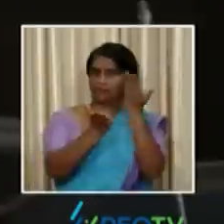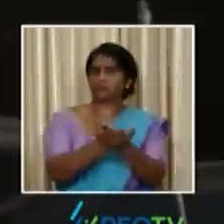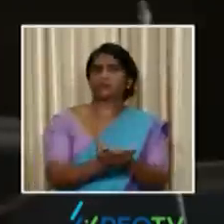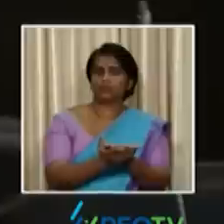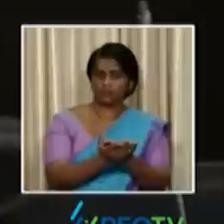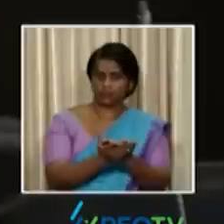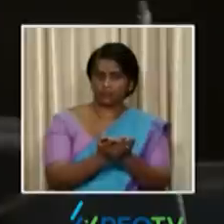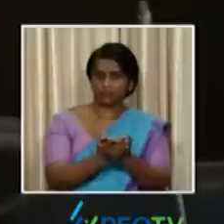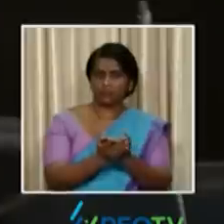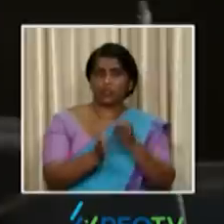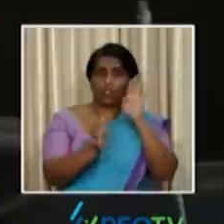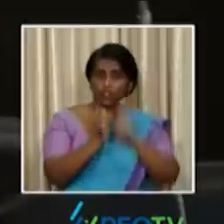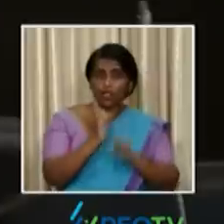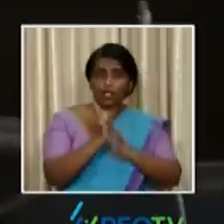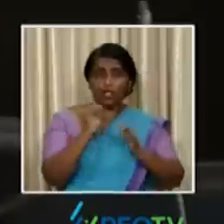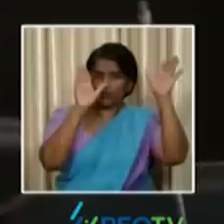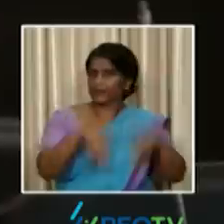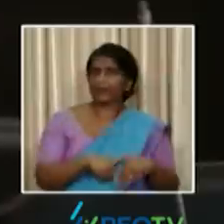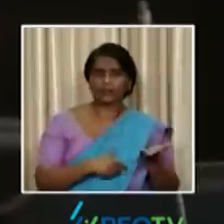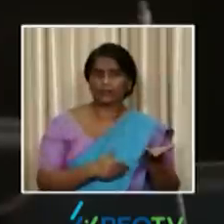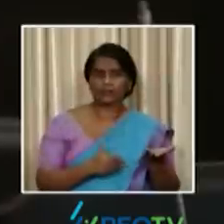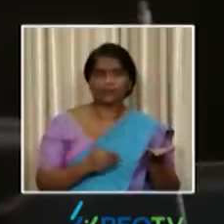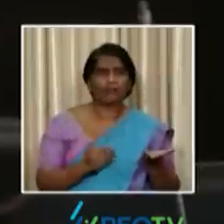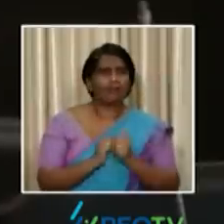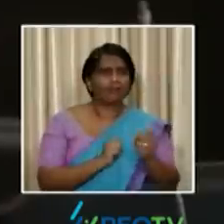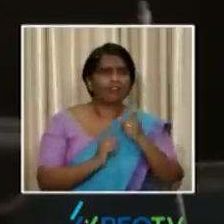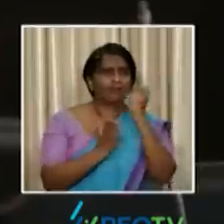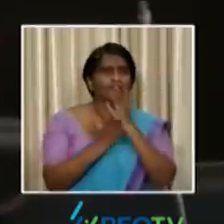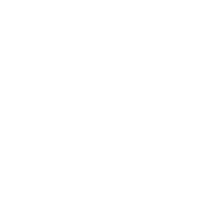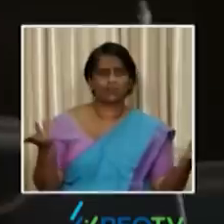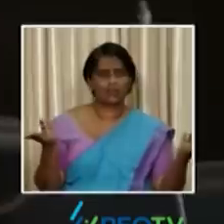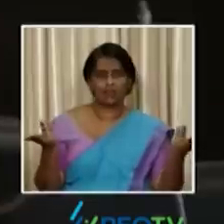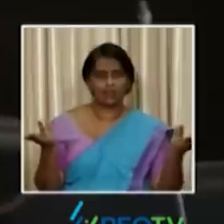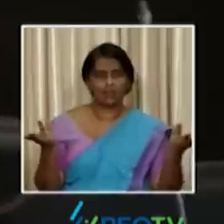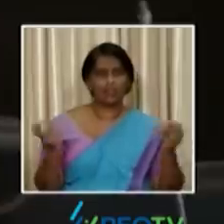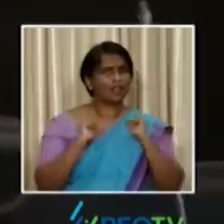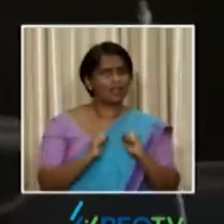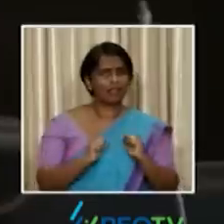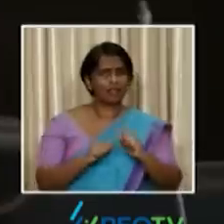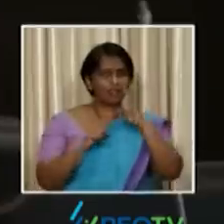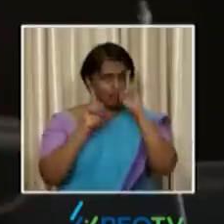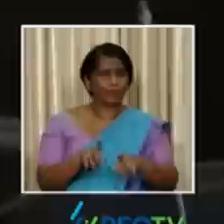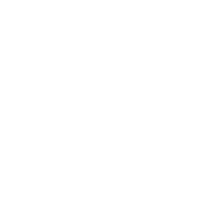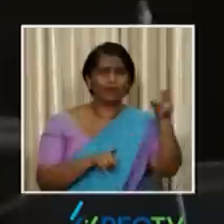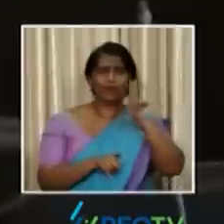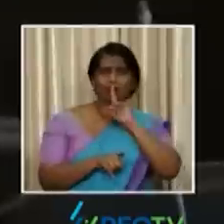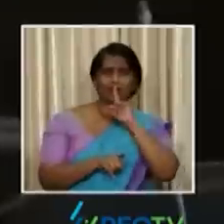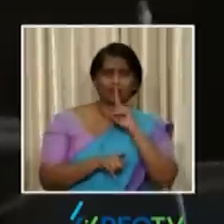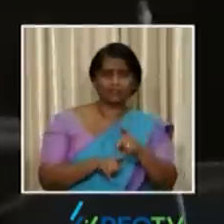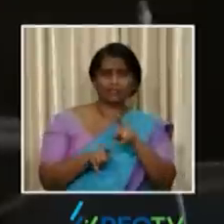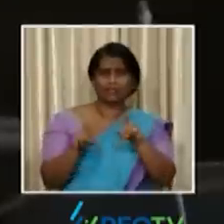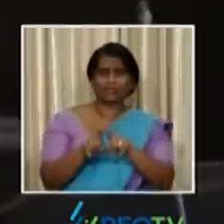හදනවා. මේ ඉවත් කරපු මන්ත්‍රීවරු නැවත ගේන්න කියලා. එහෙම කරන්න ව්‍යවස්ථාවක කොහොත් ඉඩක් නැහැ. ඇයි මේ වගේ දෙයක් කරන්න ඔබතුමා මේ